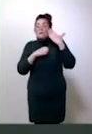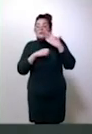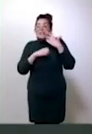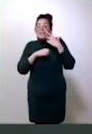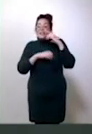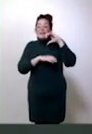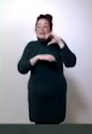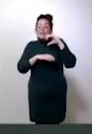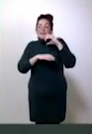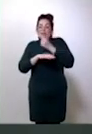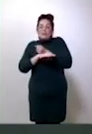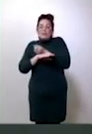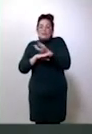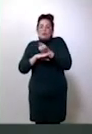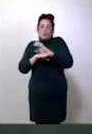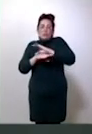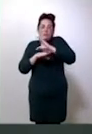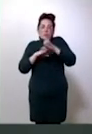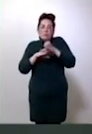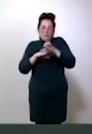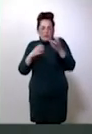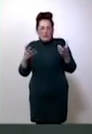la France et la Thaïlande en avion.